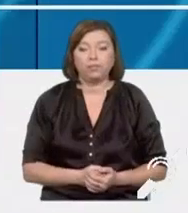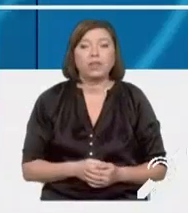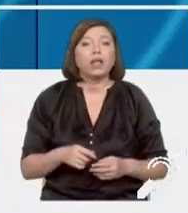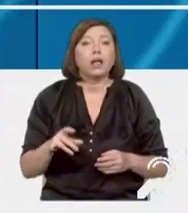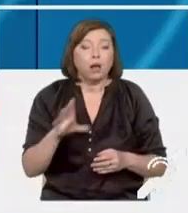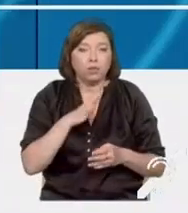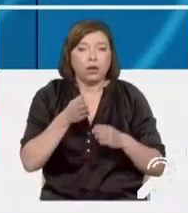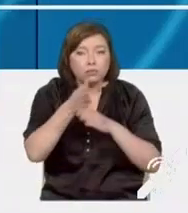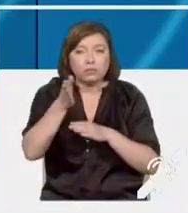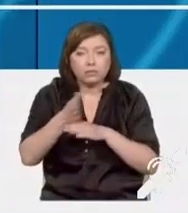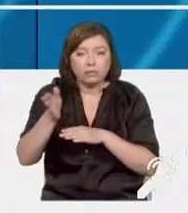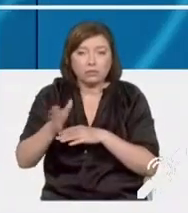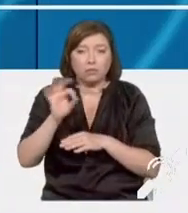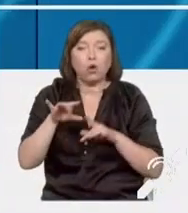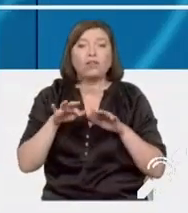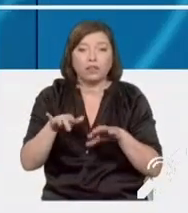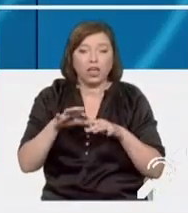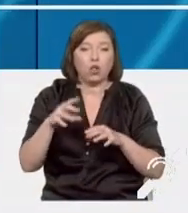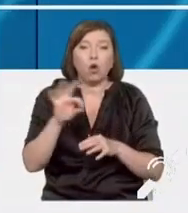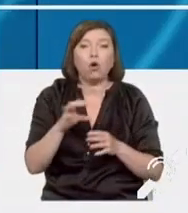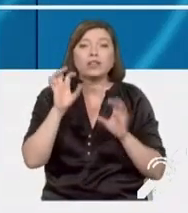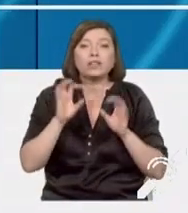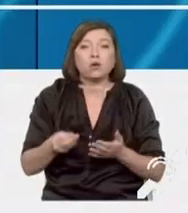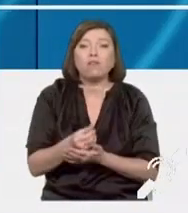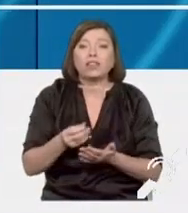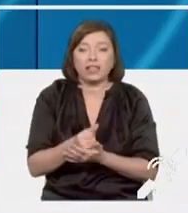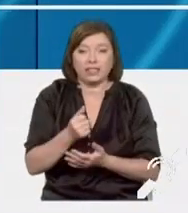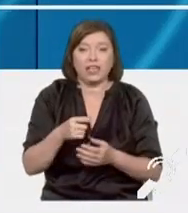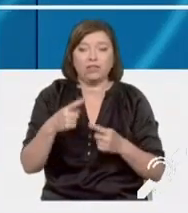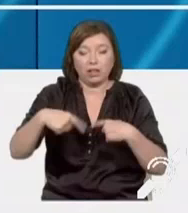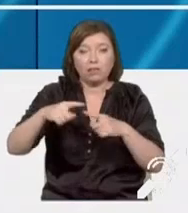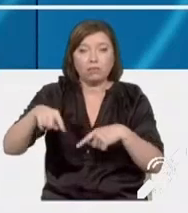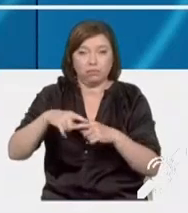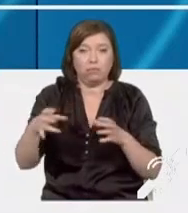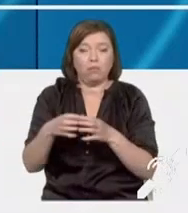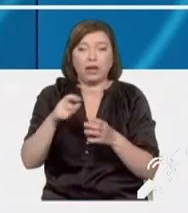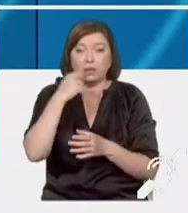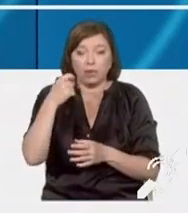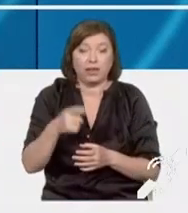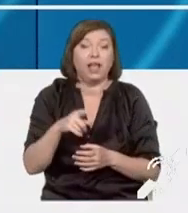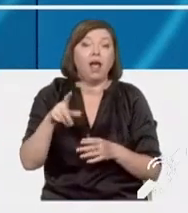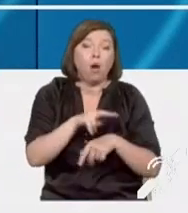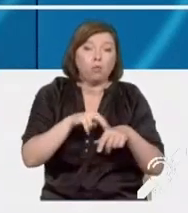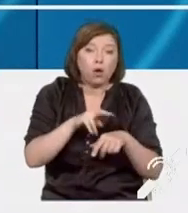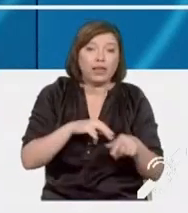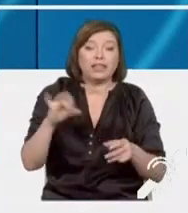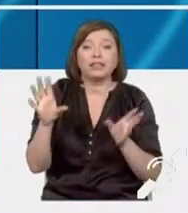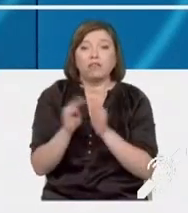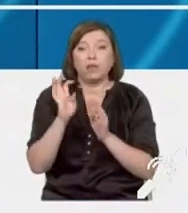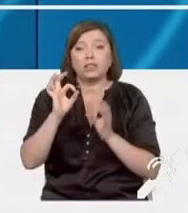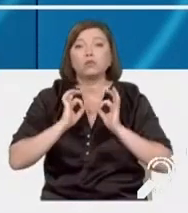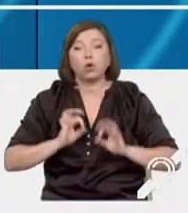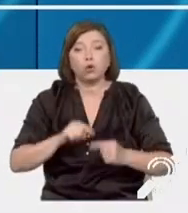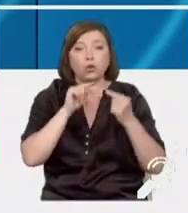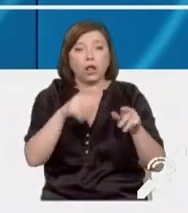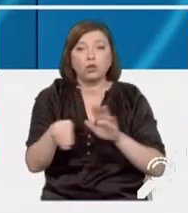Scinderea astăzi într-un dosar penal privind finanțarea ilegală a unor partide politice. Ofițerii Inspectoratului Național de Investigații, în comun cu